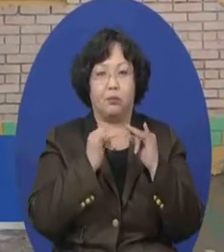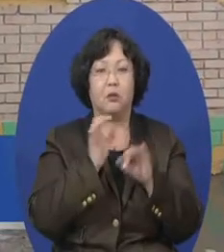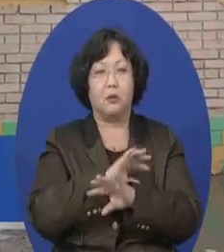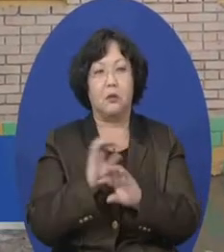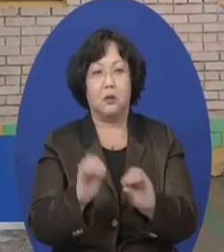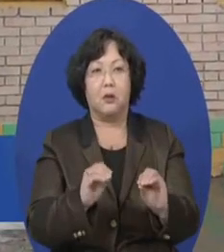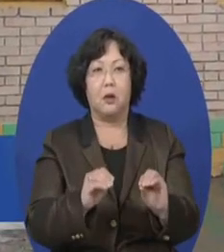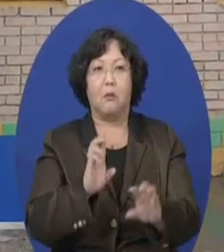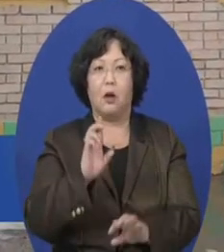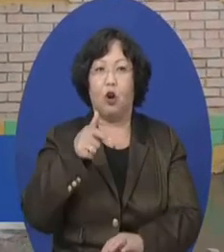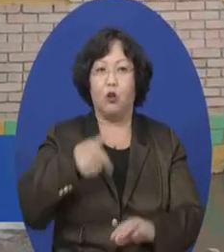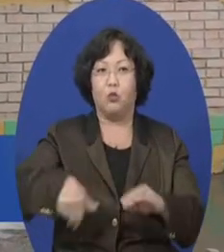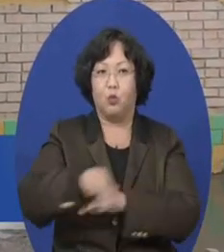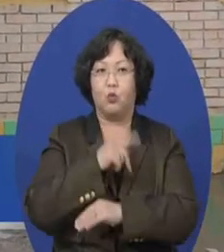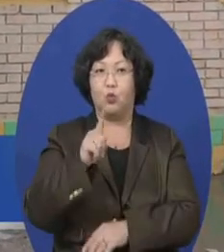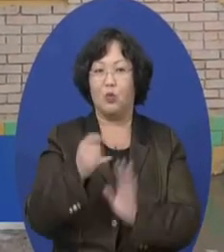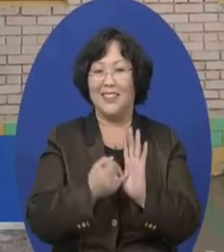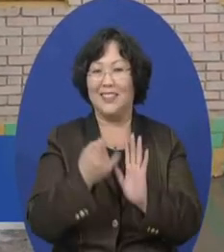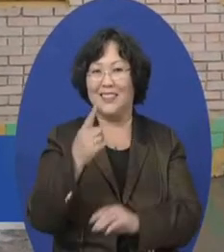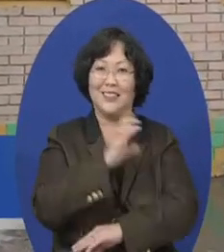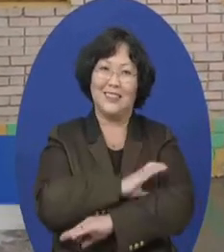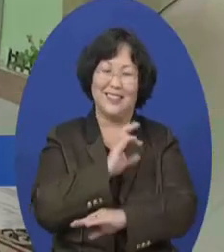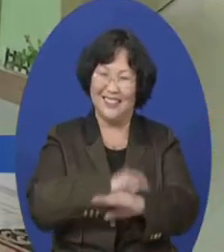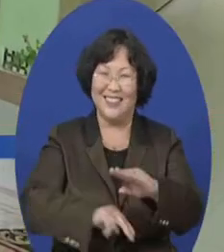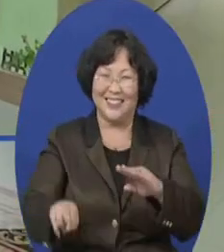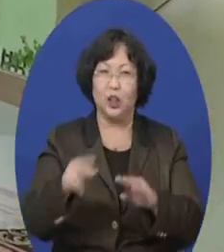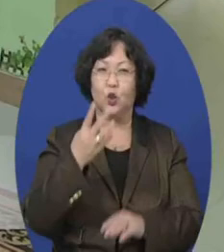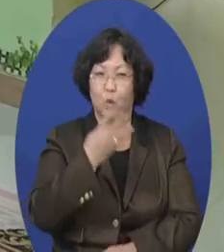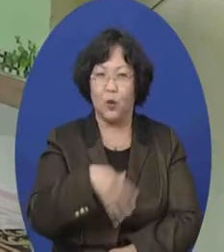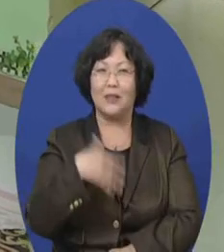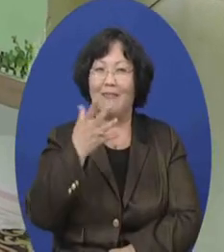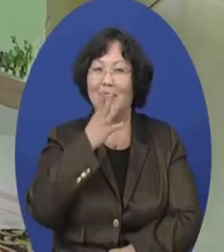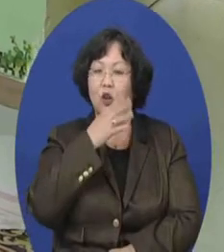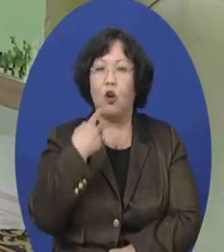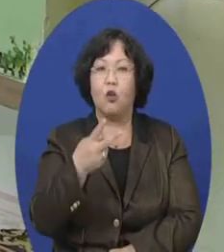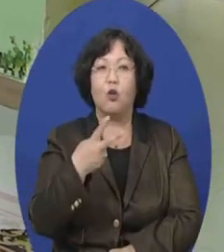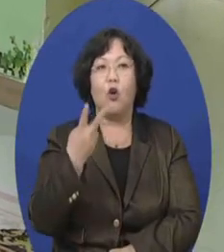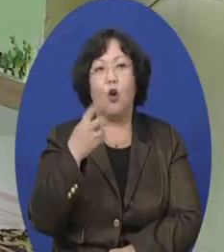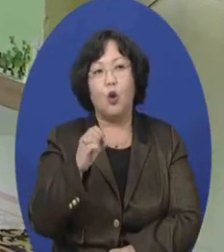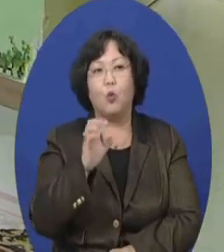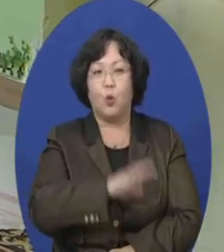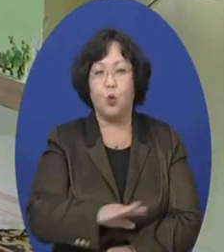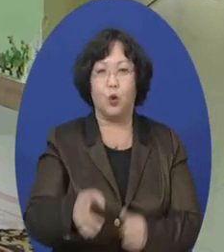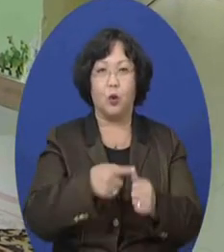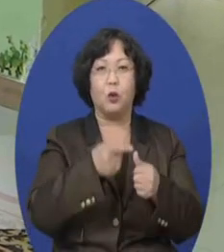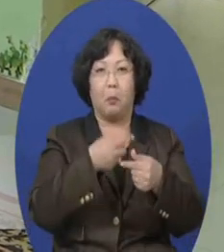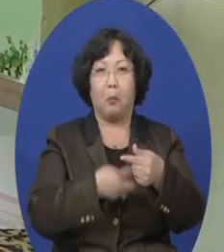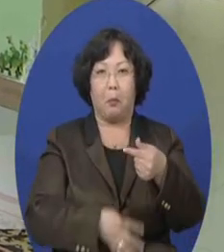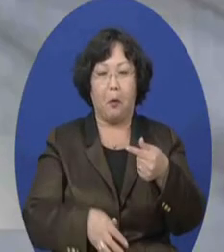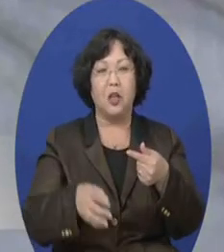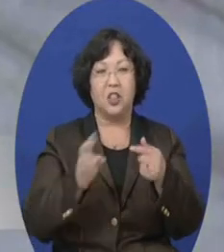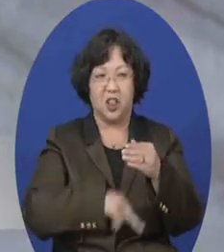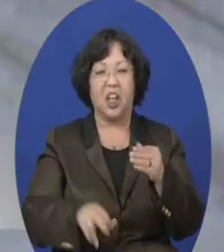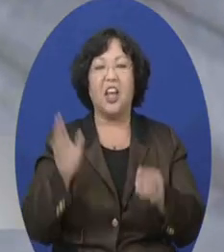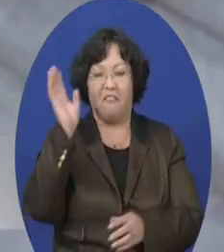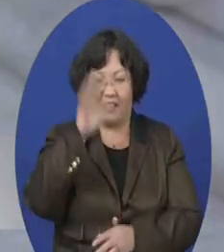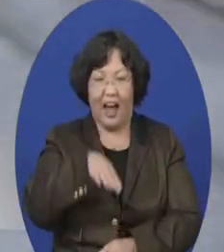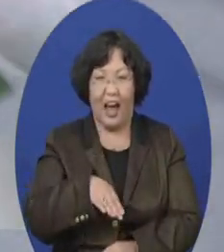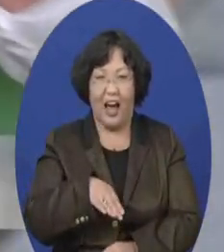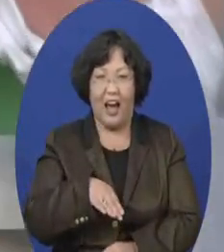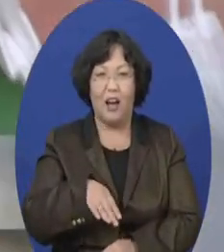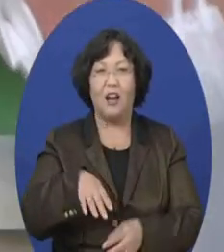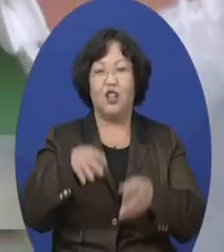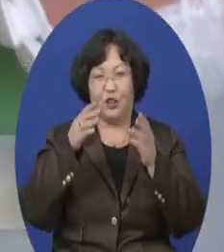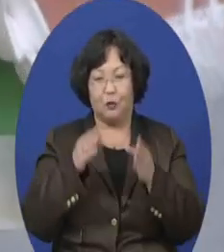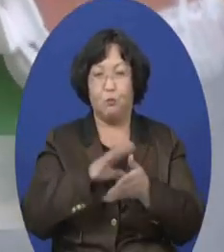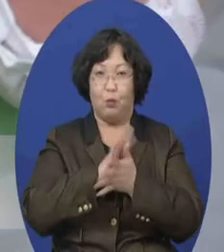Баянгол дүүргийн 161-р цэцэрлэгт 4-5 насны 220 гаруй хүүхэд хамрагдахаар бүртгүүлжээ. Гэсэн ч өдөрт дунджаар 90 гаруй